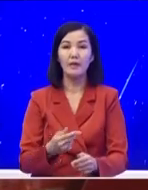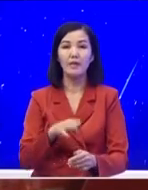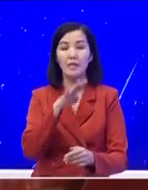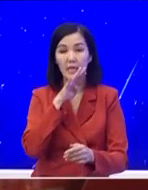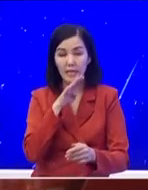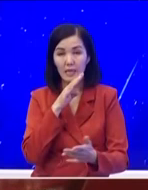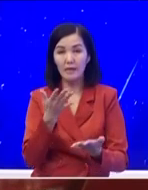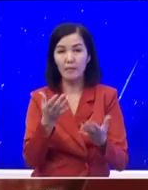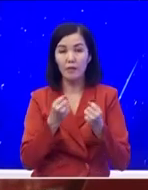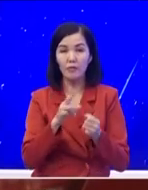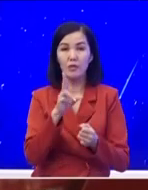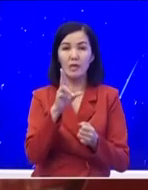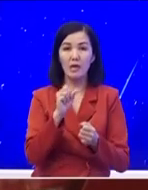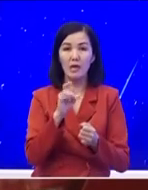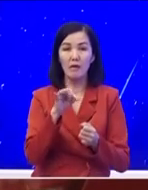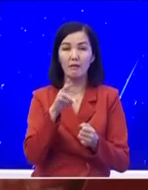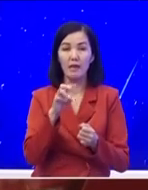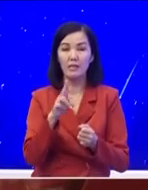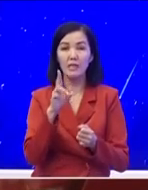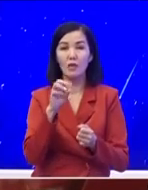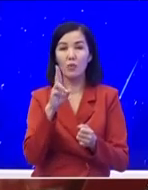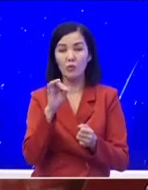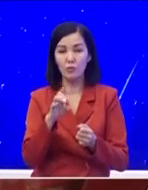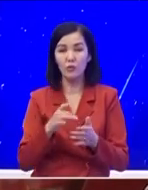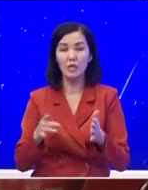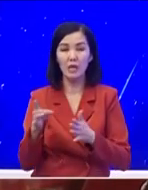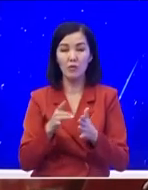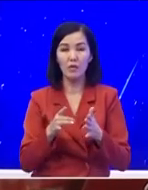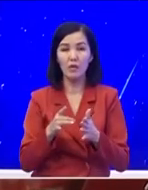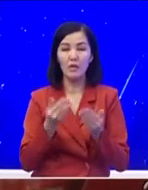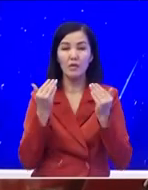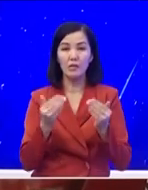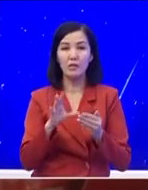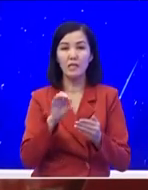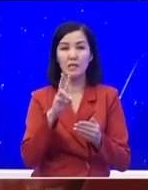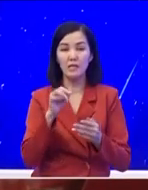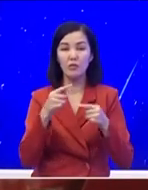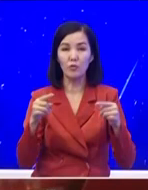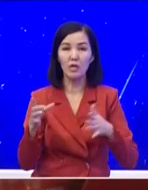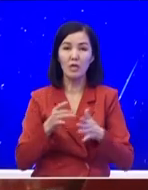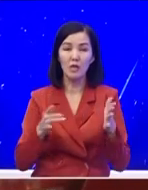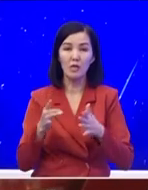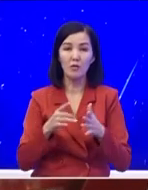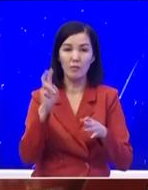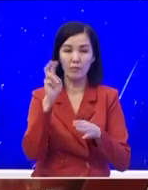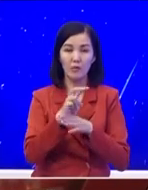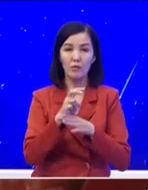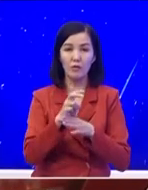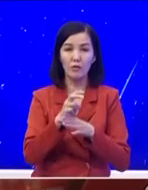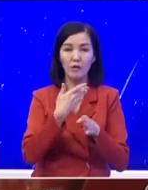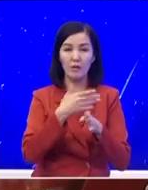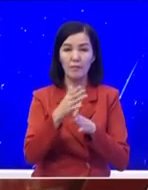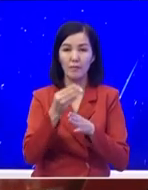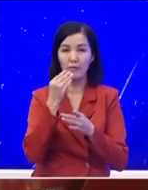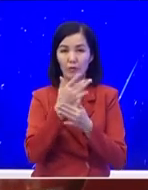Текели, Каратальский район, Коксусский район, ну еще сейчас Искельдинский и другие районы подъедут, мы им будем распределять